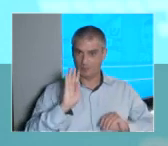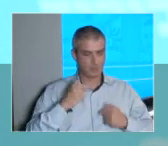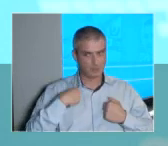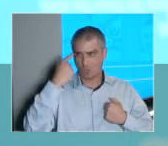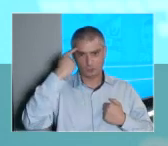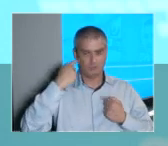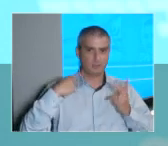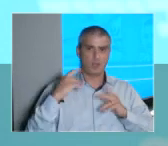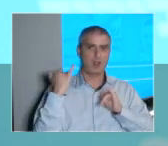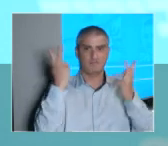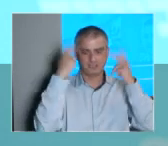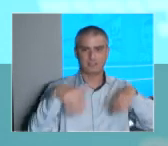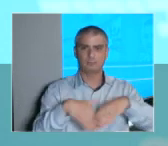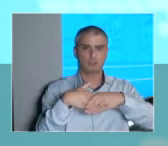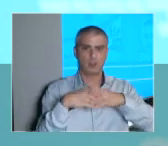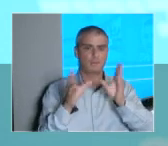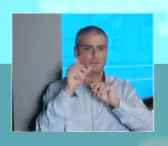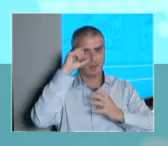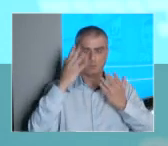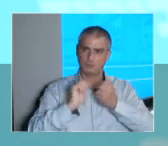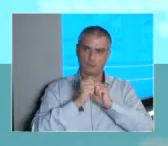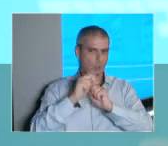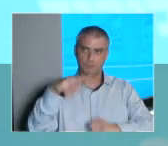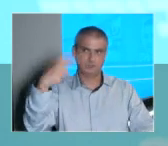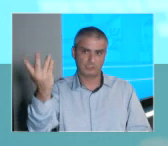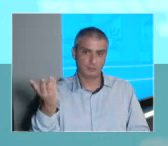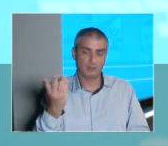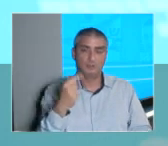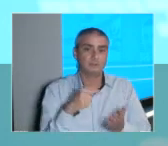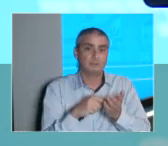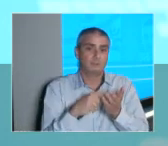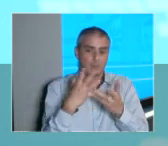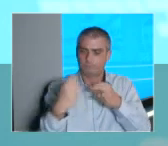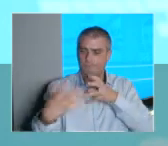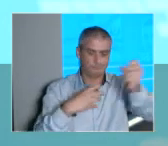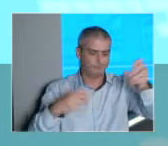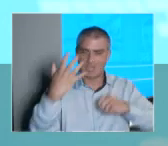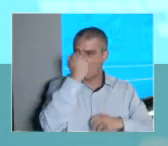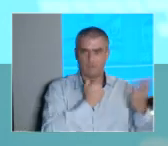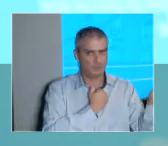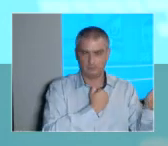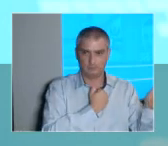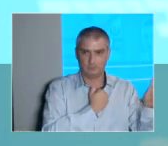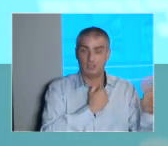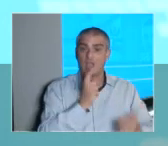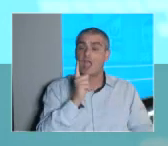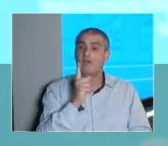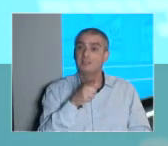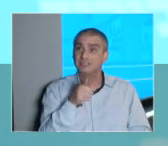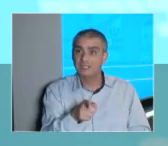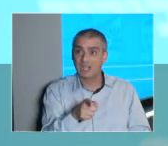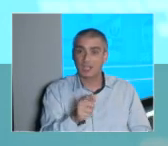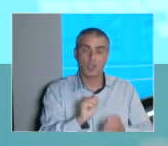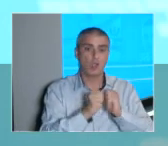לא חושב שאני יכול להביא הסכם שלום עם אבו מאזן או עם הצד השני, ולו מהטעם שמפורקים חמאס, אני לא חושב ככה. בין זה